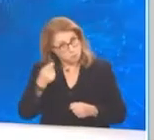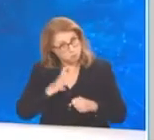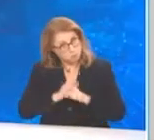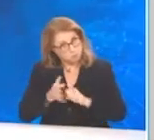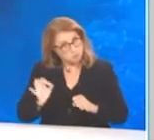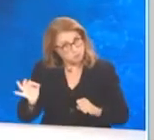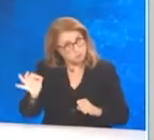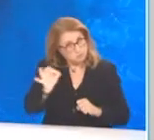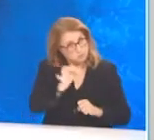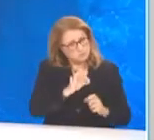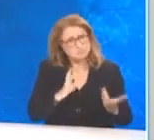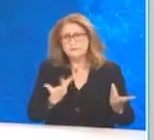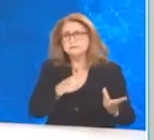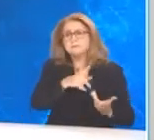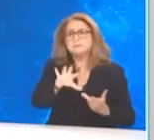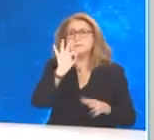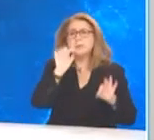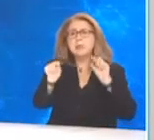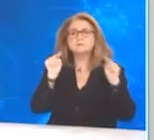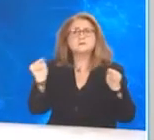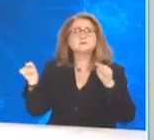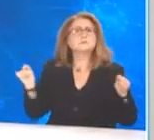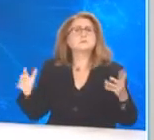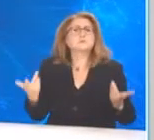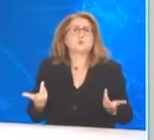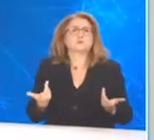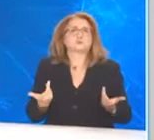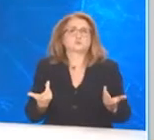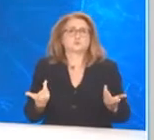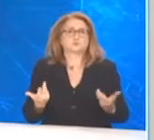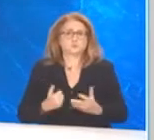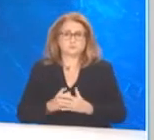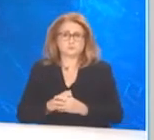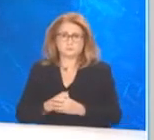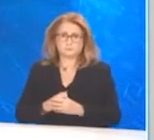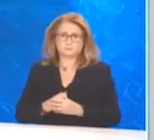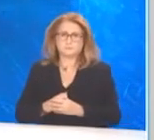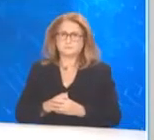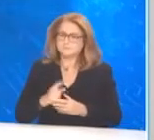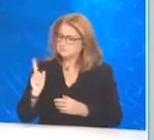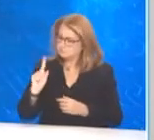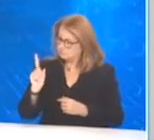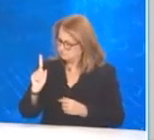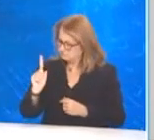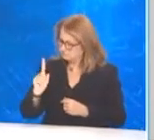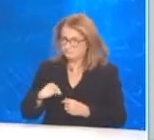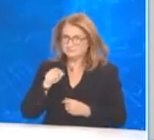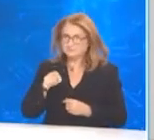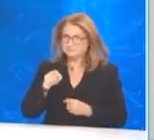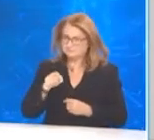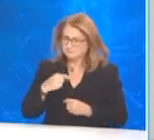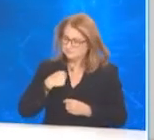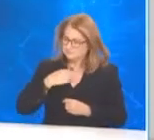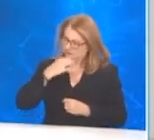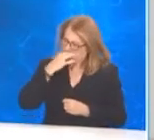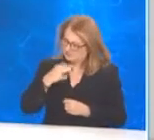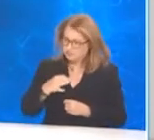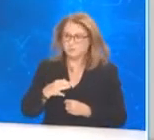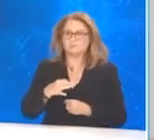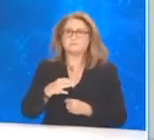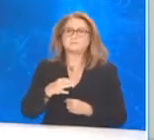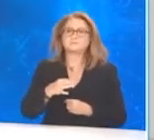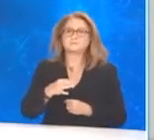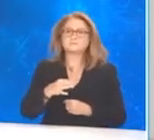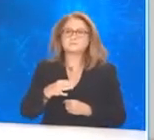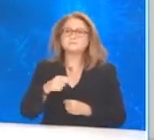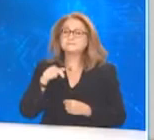να σας ρωτήσω με τι κριτήρια κάνατε αυτή την επιλογή. Το αντίθετο θα έλεγα. Κοιτάξτε,